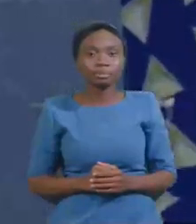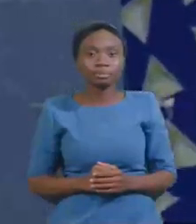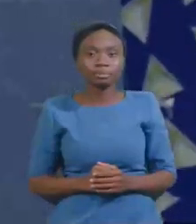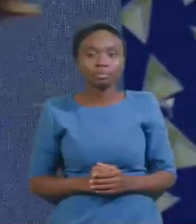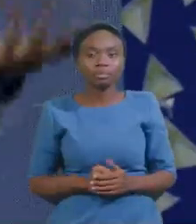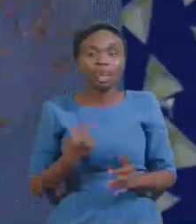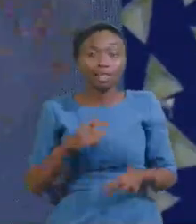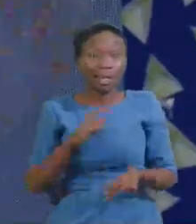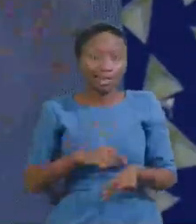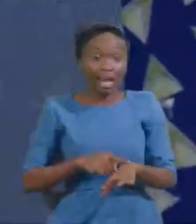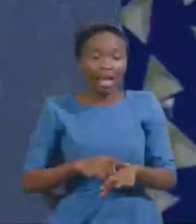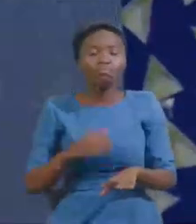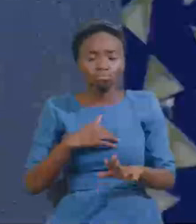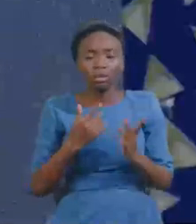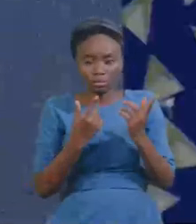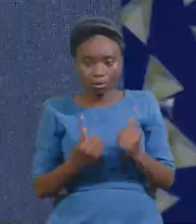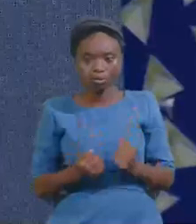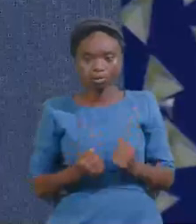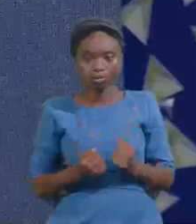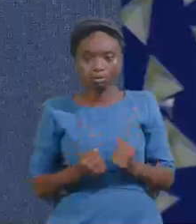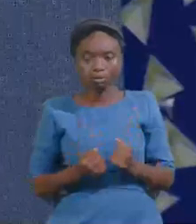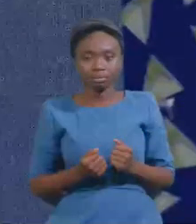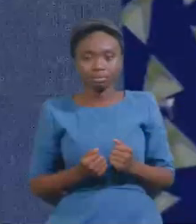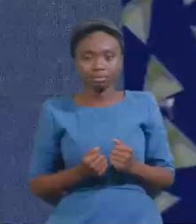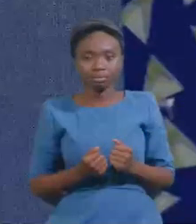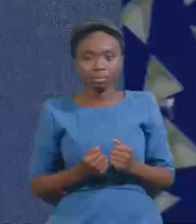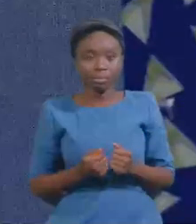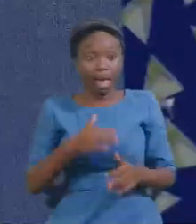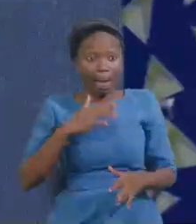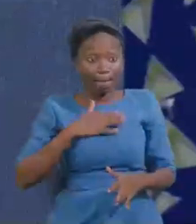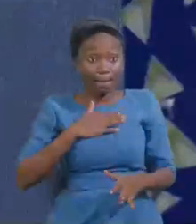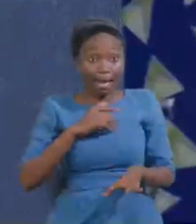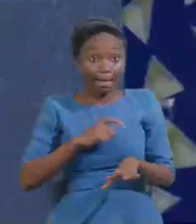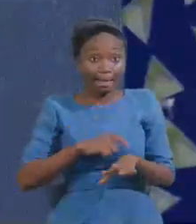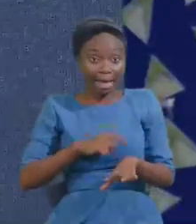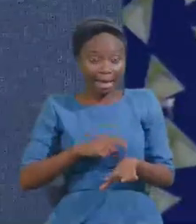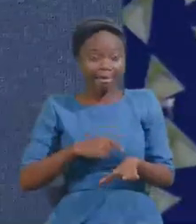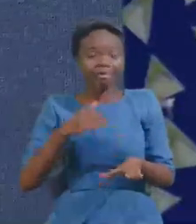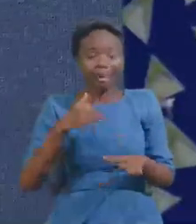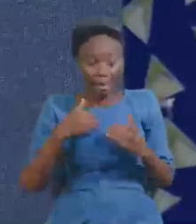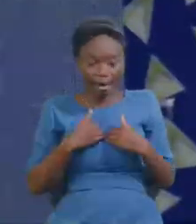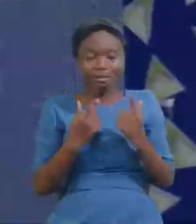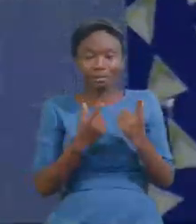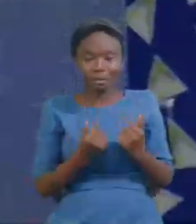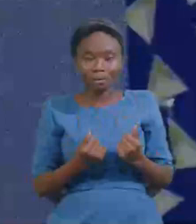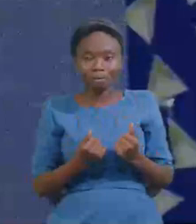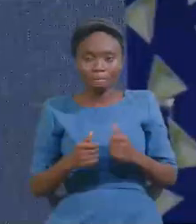Verset 15, il disait, le temps est accompli, le temps est venu.